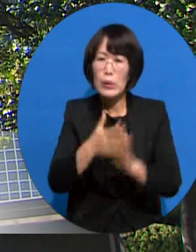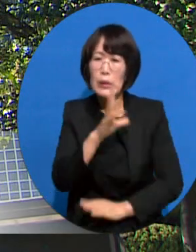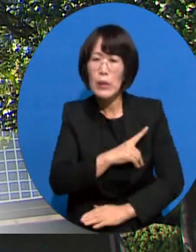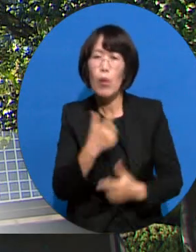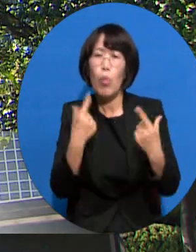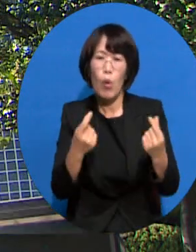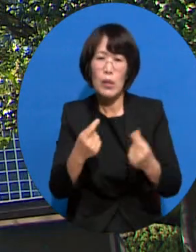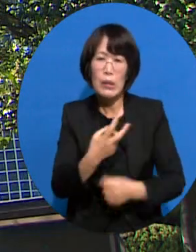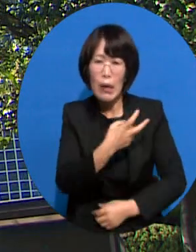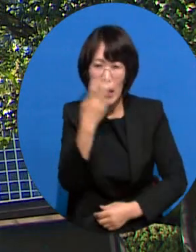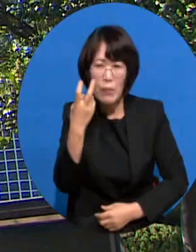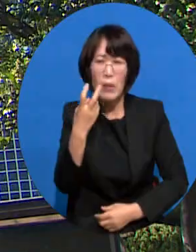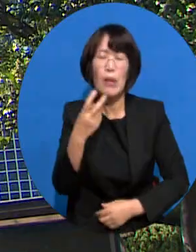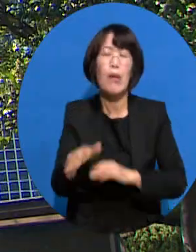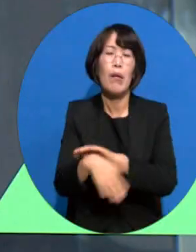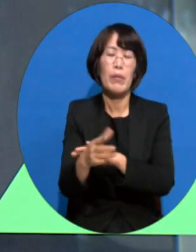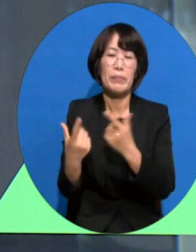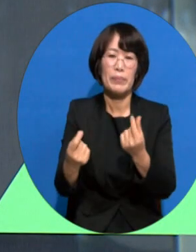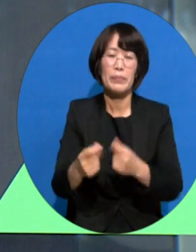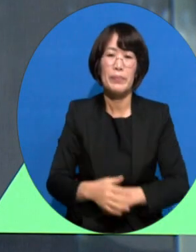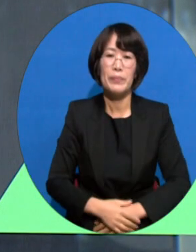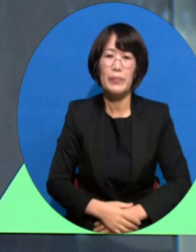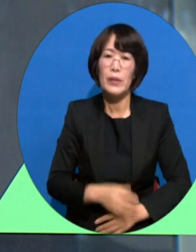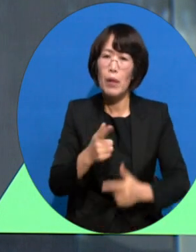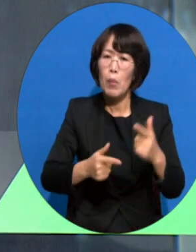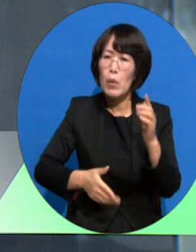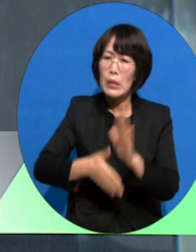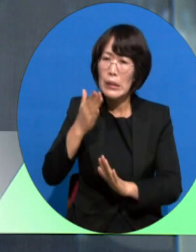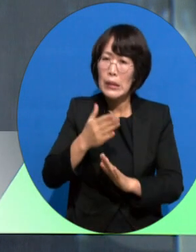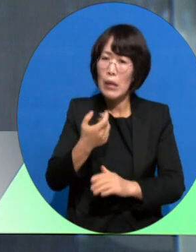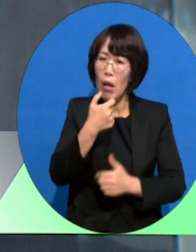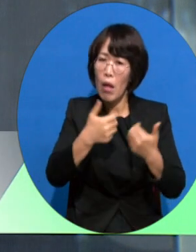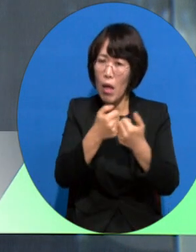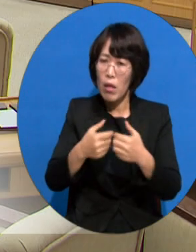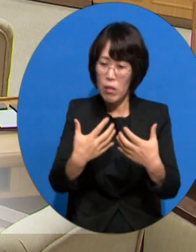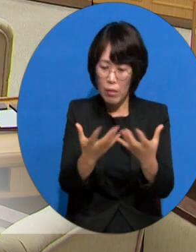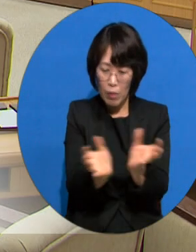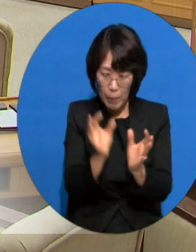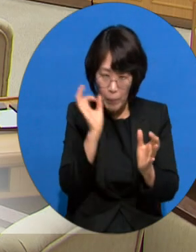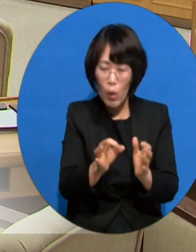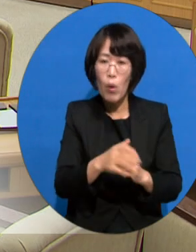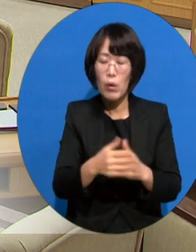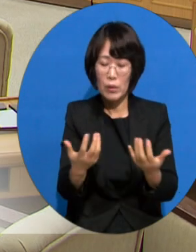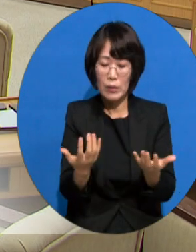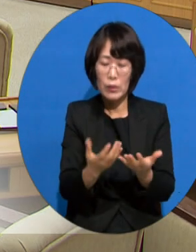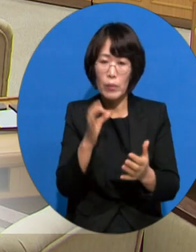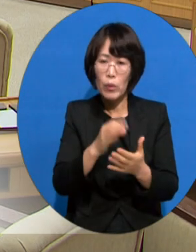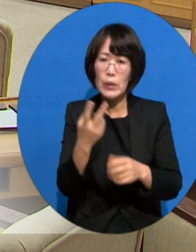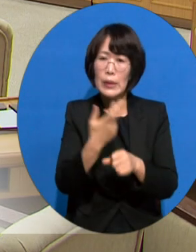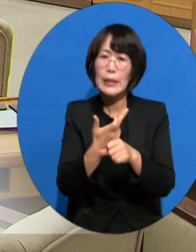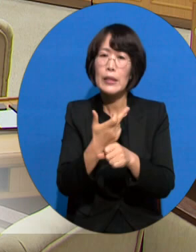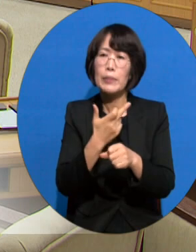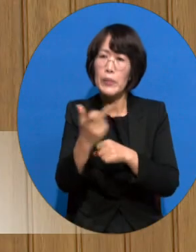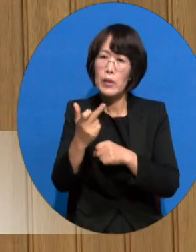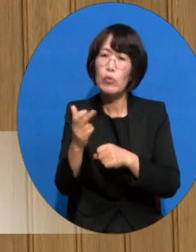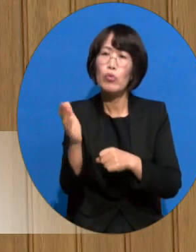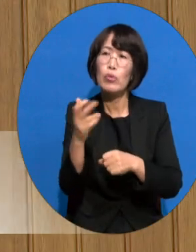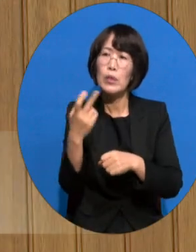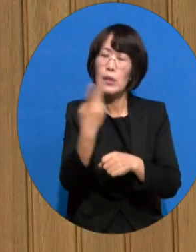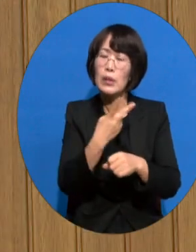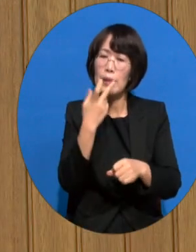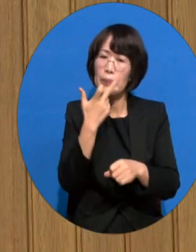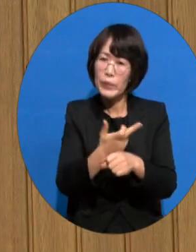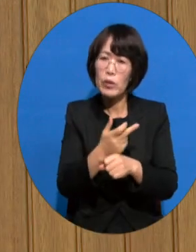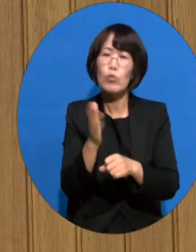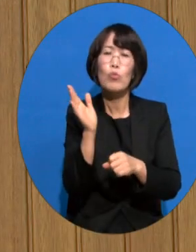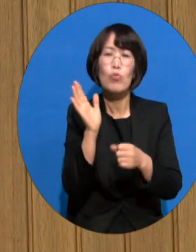목포시의회의 감시 기능도 실종됐습니다. 목포시의회 회의록에는 10대 의회였던 2017년 이후 화장장과 관련한 언급을